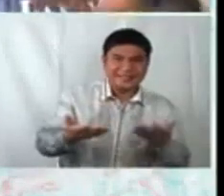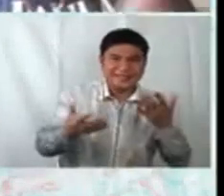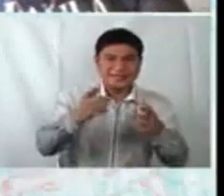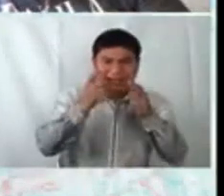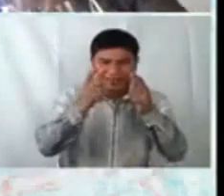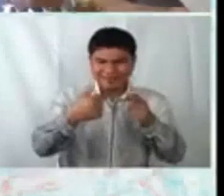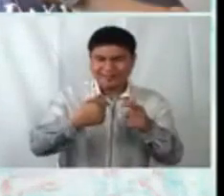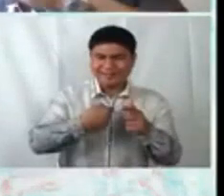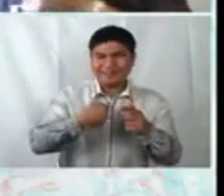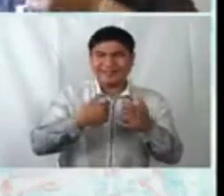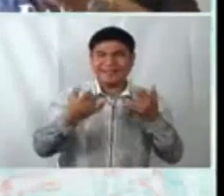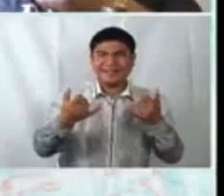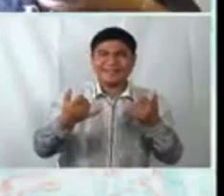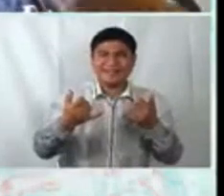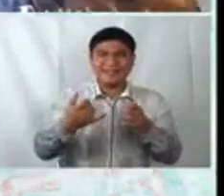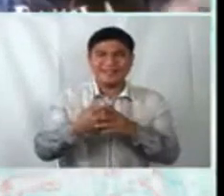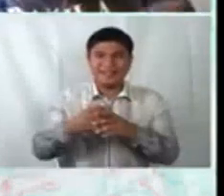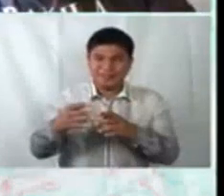So,